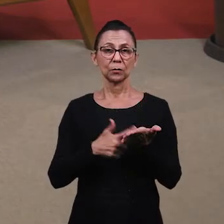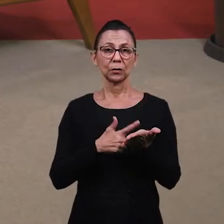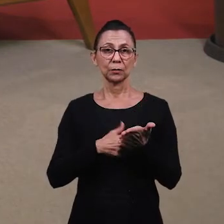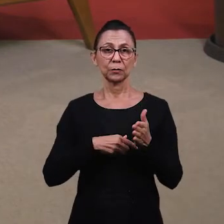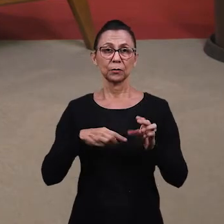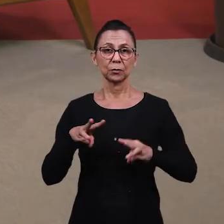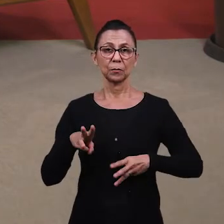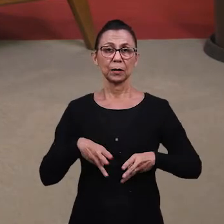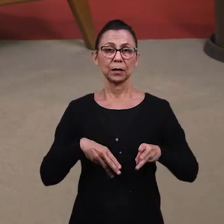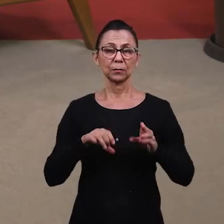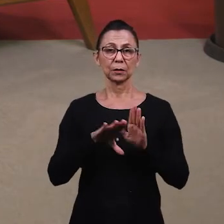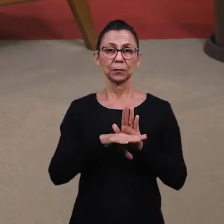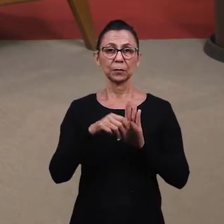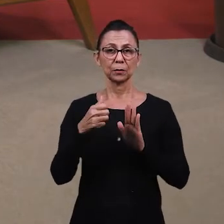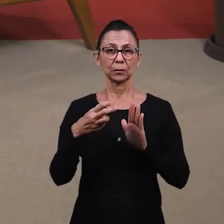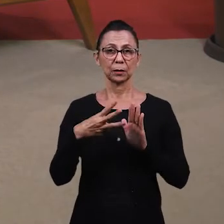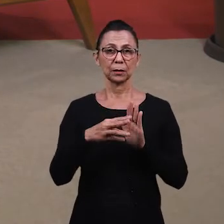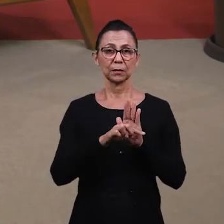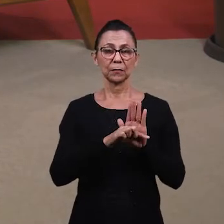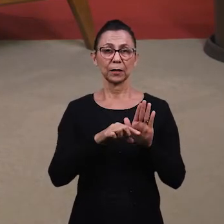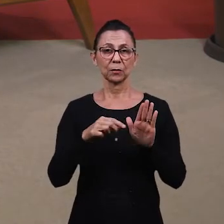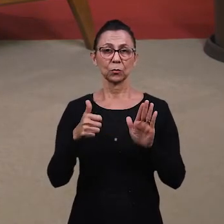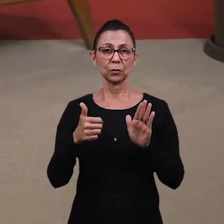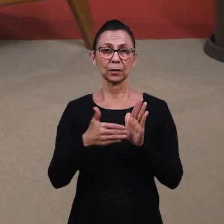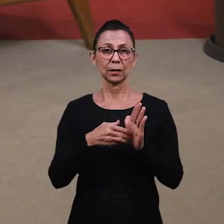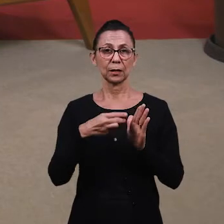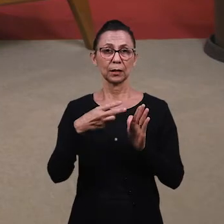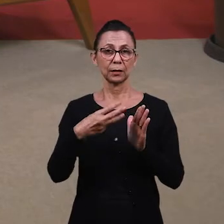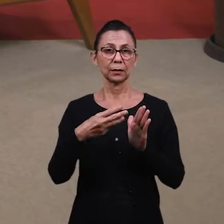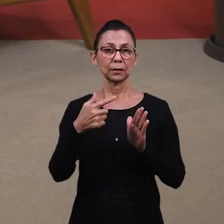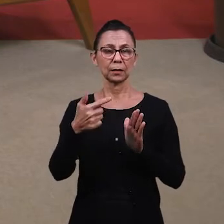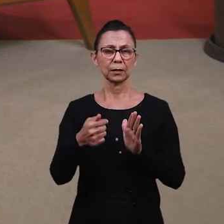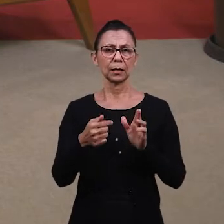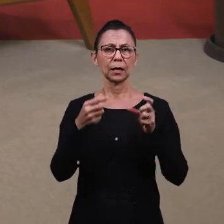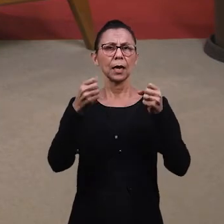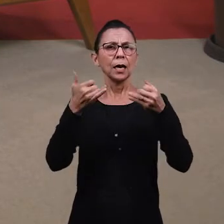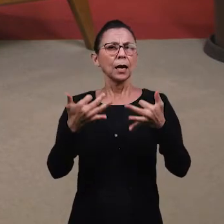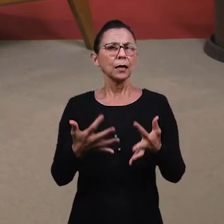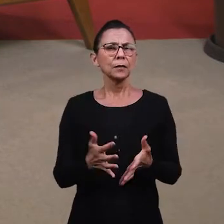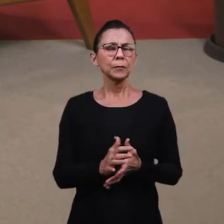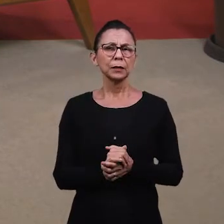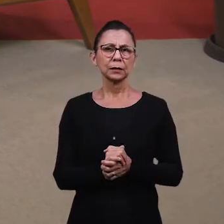verset 1 à verset 37. Commentez l'aspect prophétique de ce passage biblique